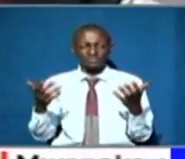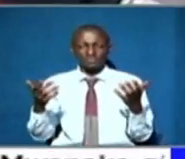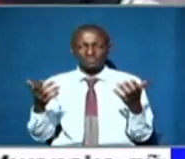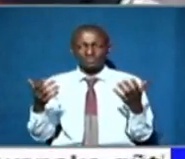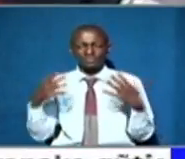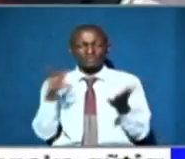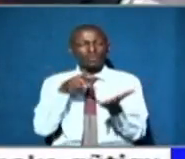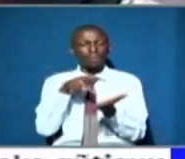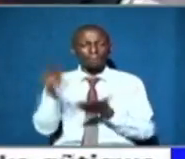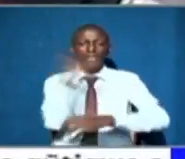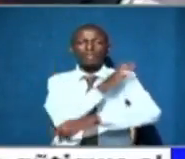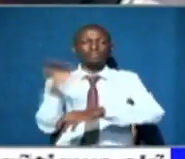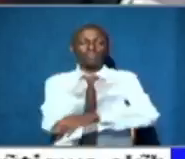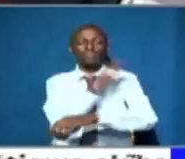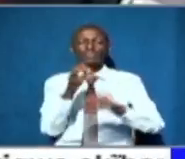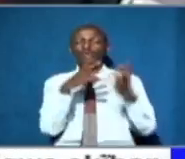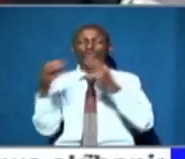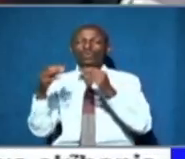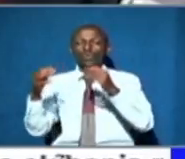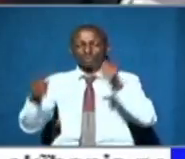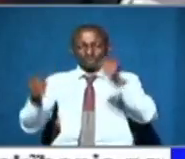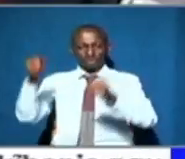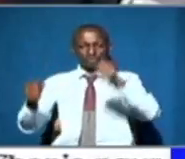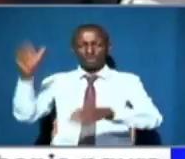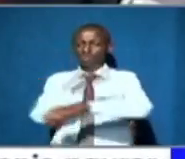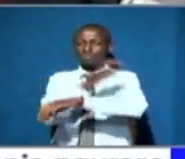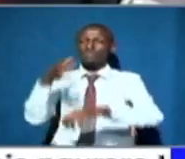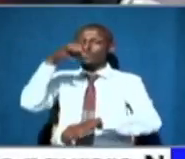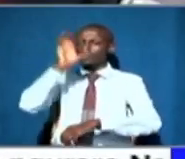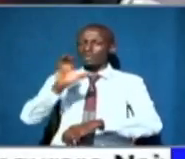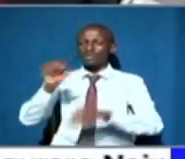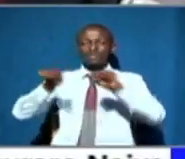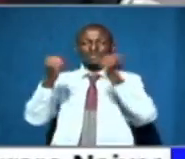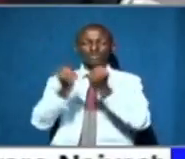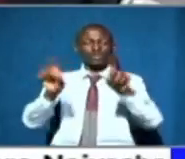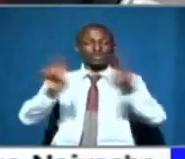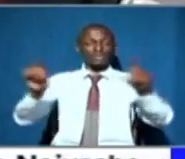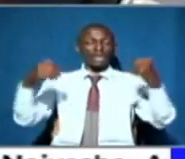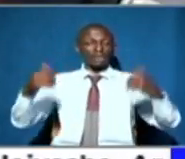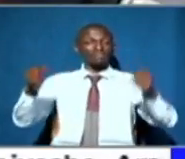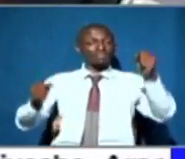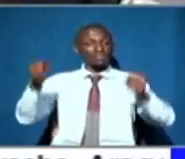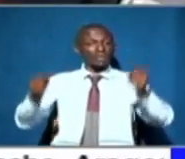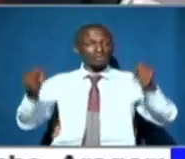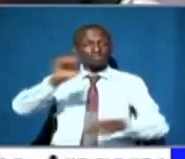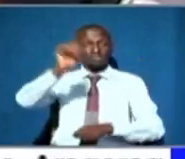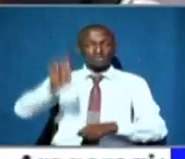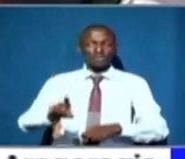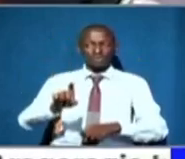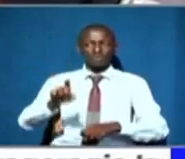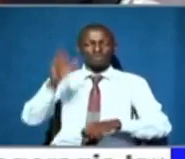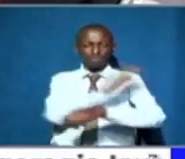maragura johi magathi kunywira ngari ngari ni kwina social distance ogu ogura yunywire gwaku